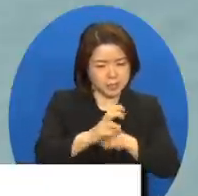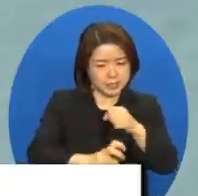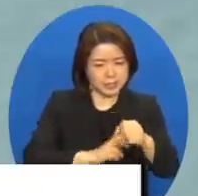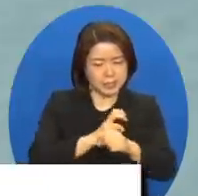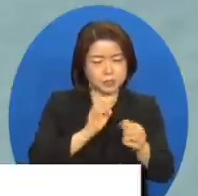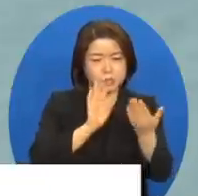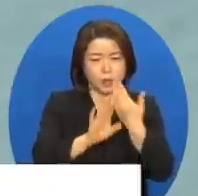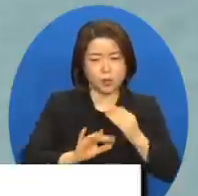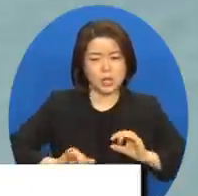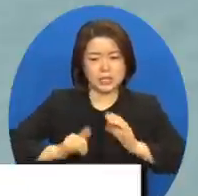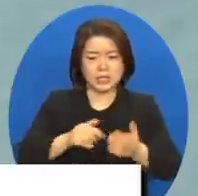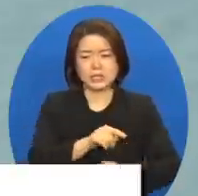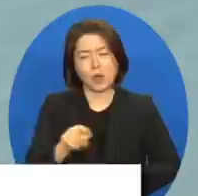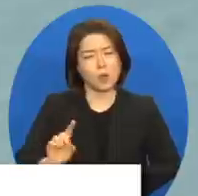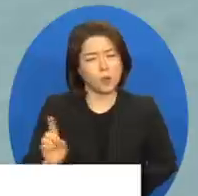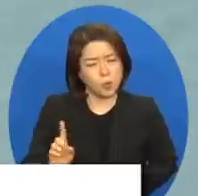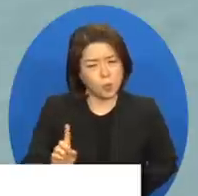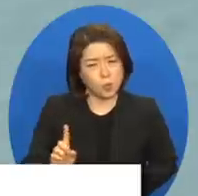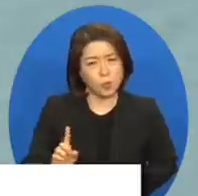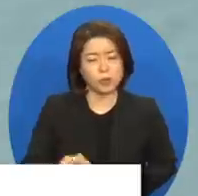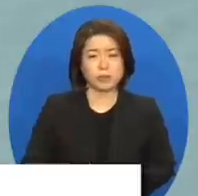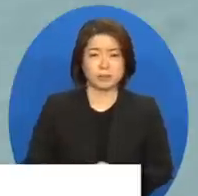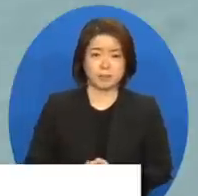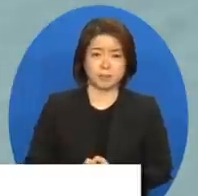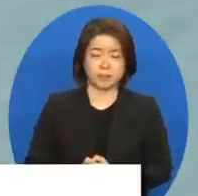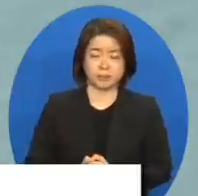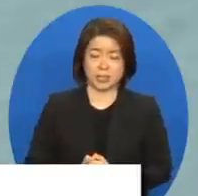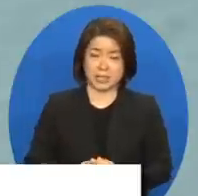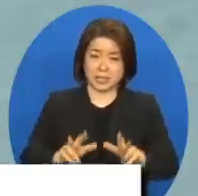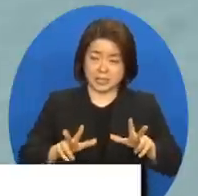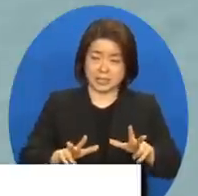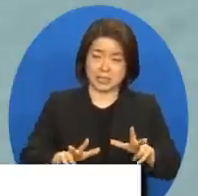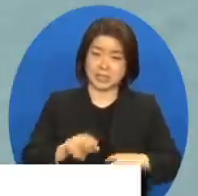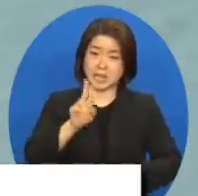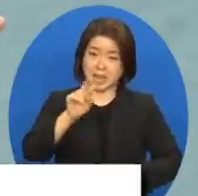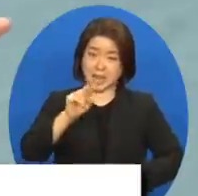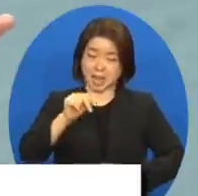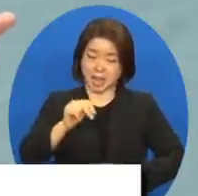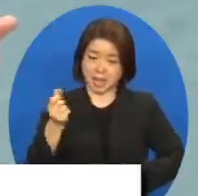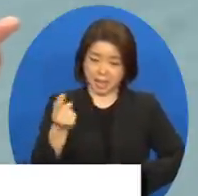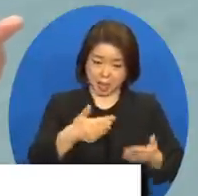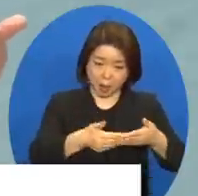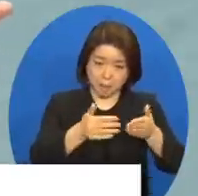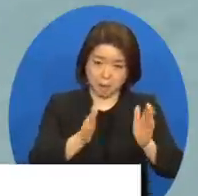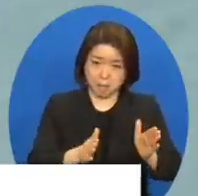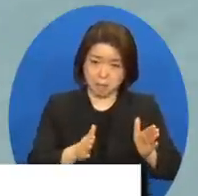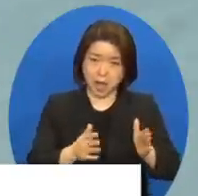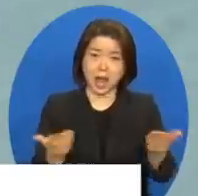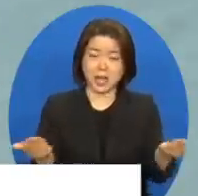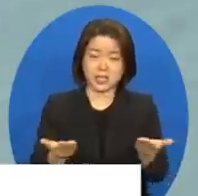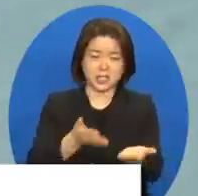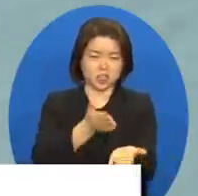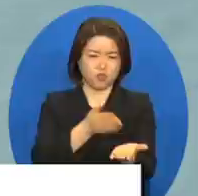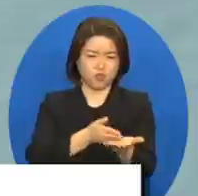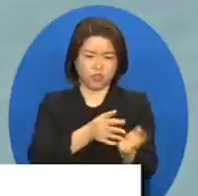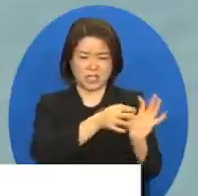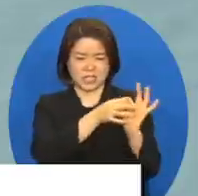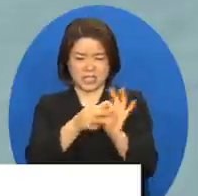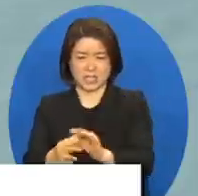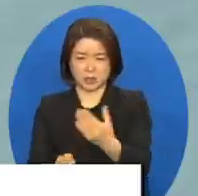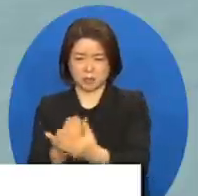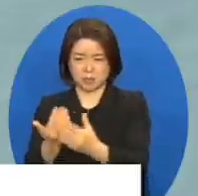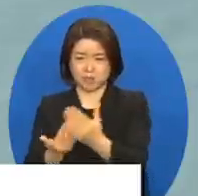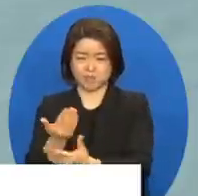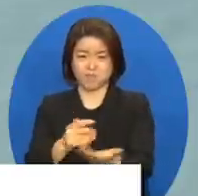될까? 지금 엠번방 사건이라고 뉴스에 계속 나오고 있는